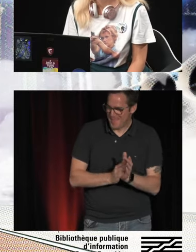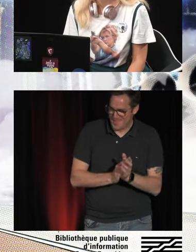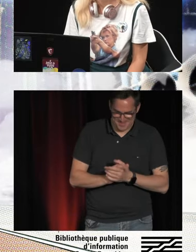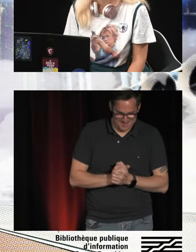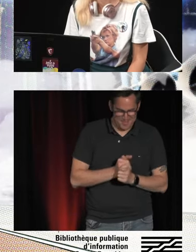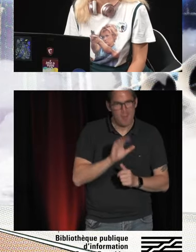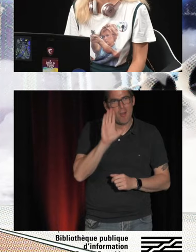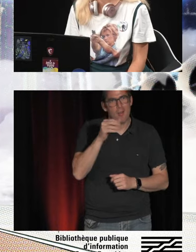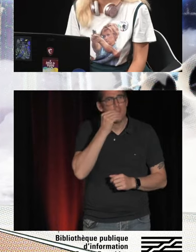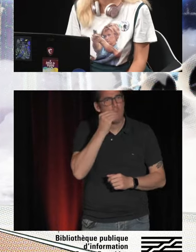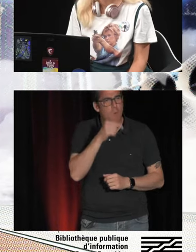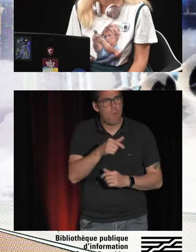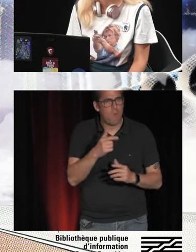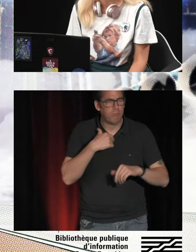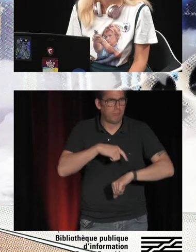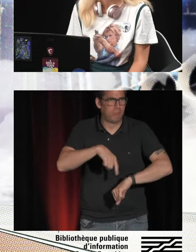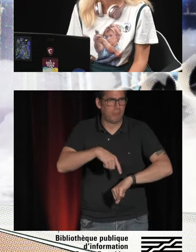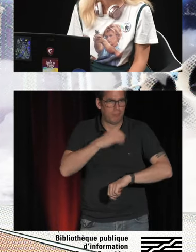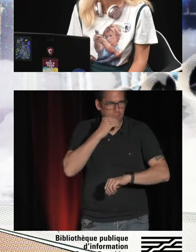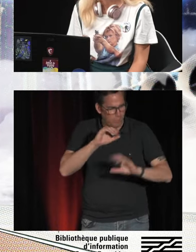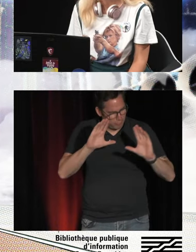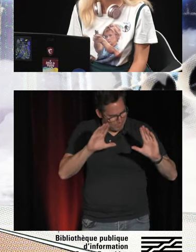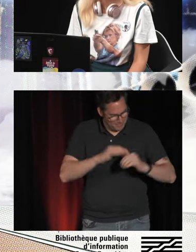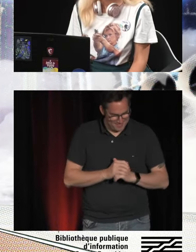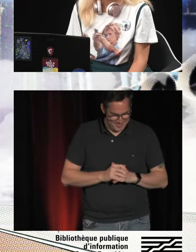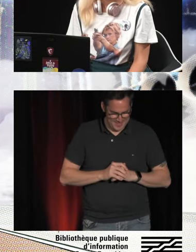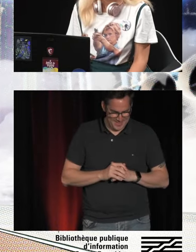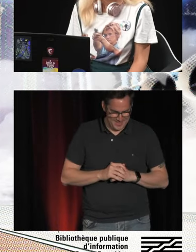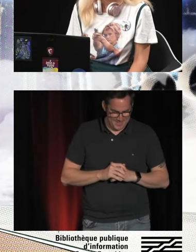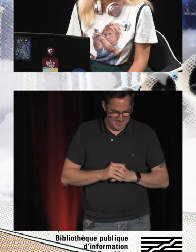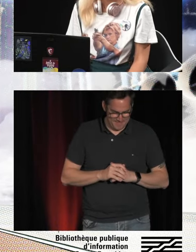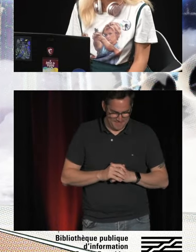Non mais ça va, hein, on est en mode normal, donc j'ai pas peur du time-out, hein, en réalité.